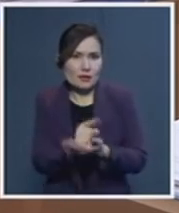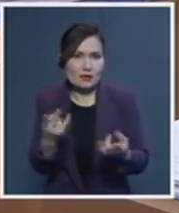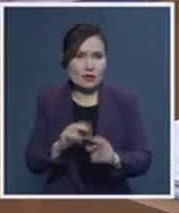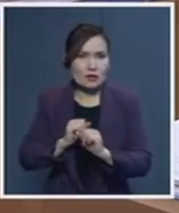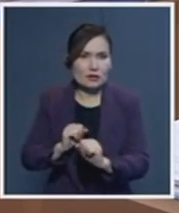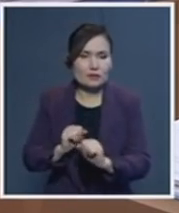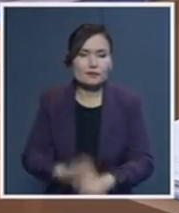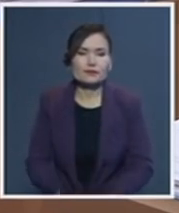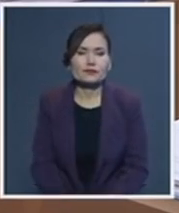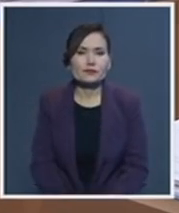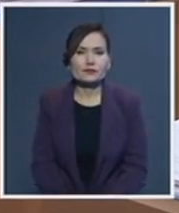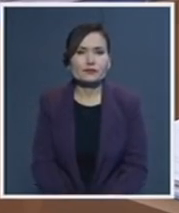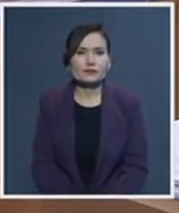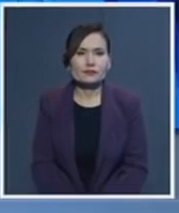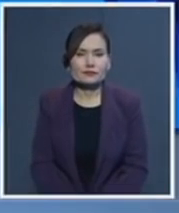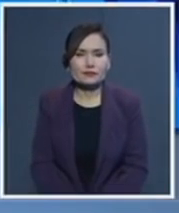Специфическая профилактика – это вакцинация.